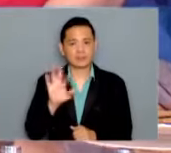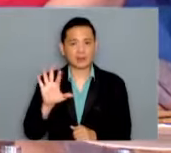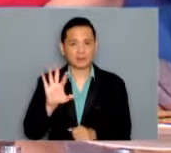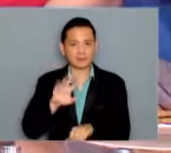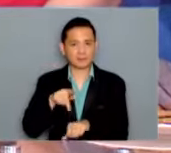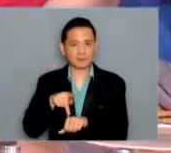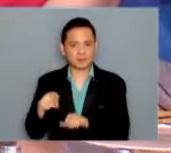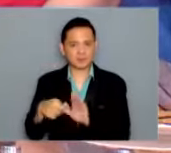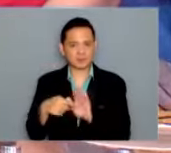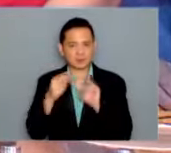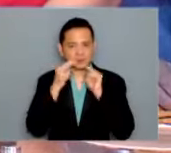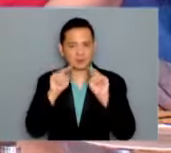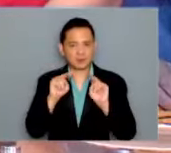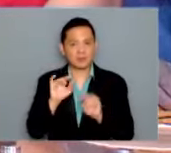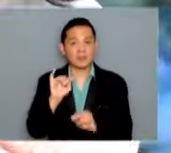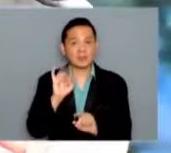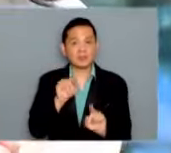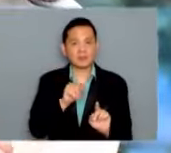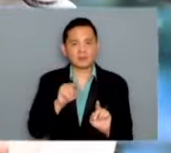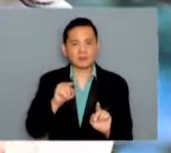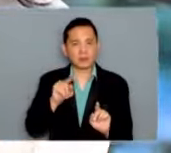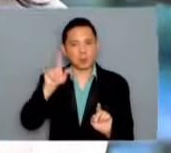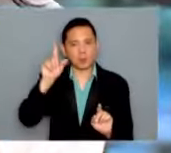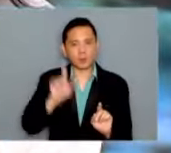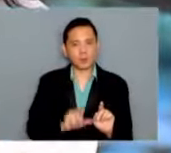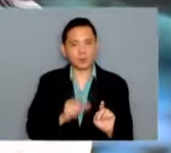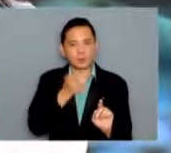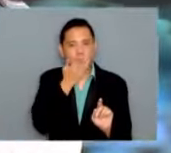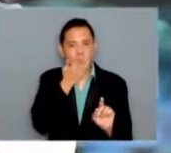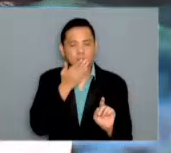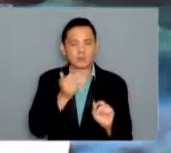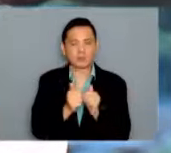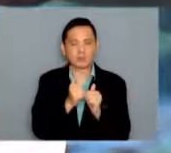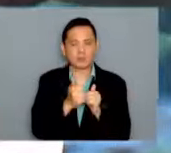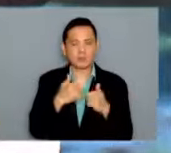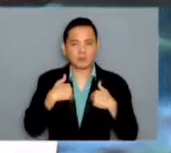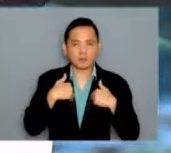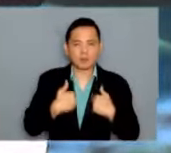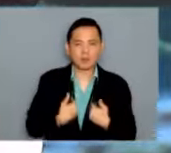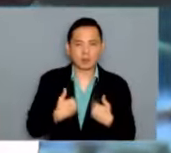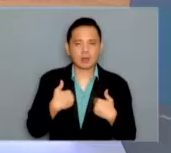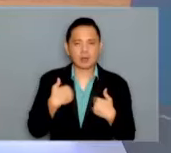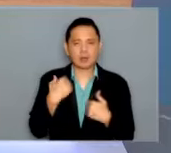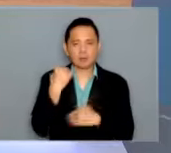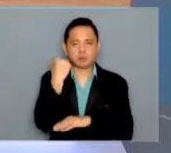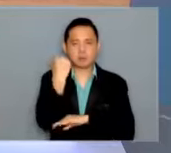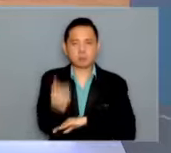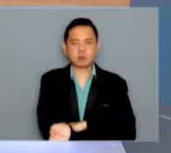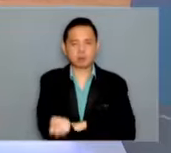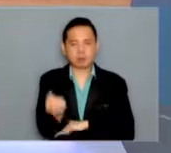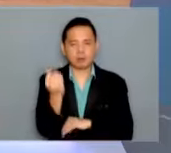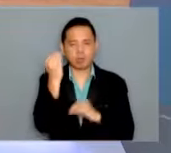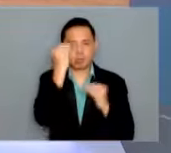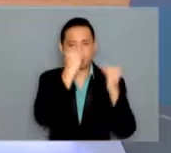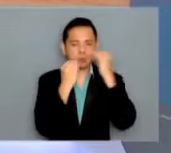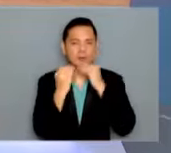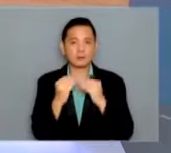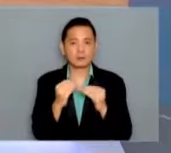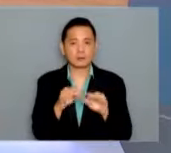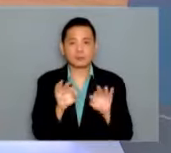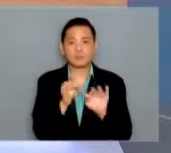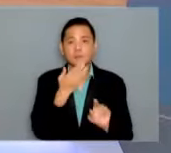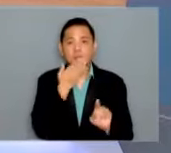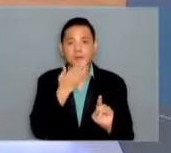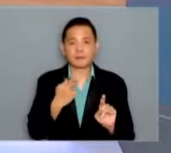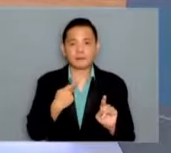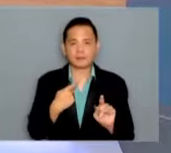kasi pagka bagsak yung asukal natin, problema din yun. So pwede kayong mahimatay, ganyan. So you're allowed actually to have your sugars at around